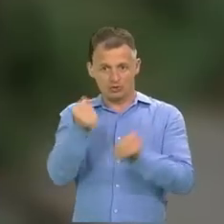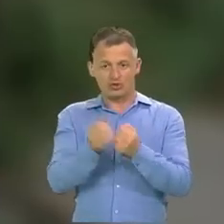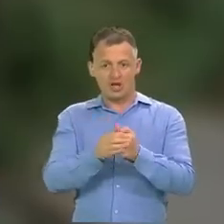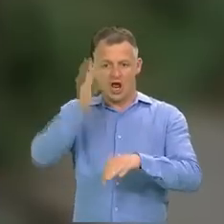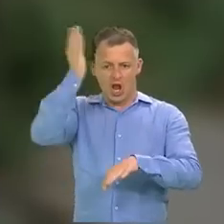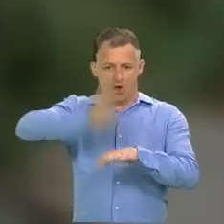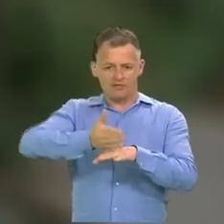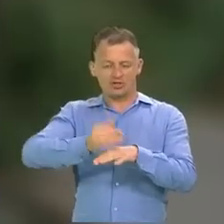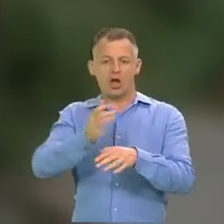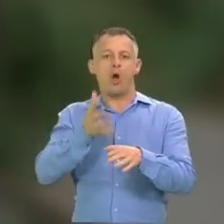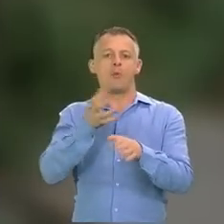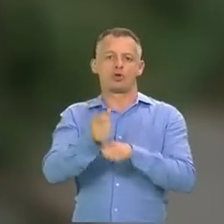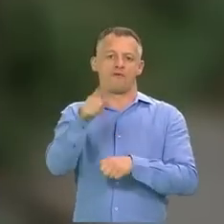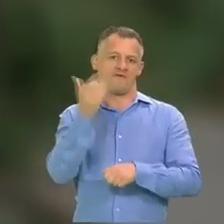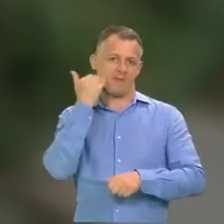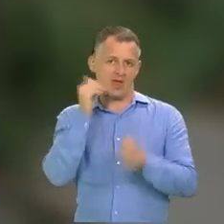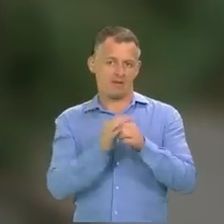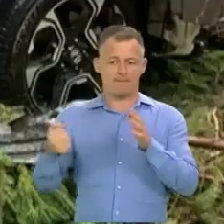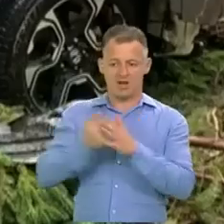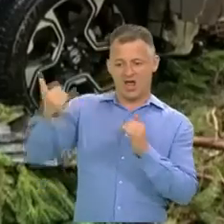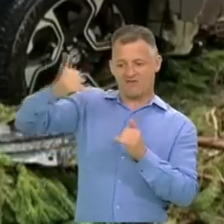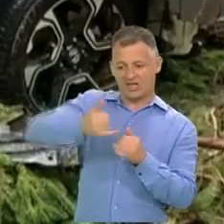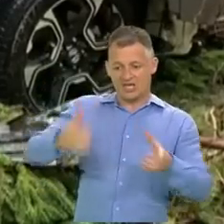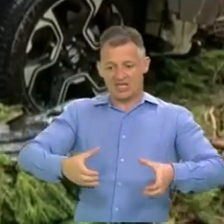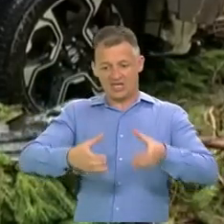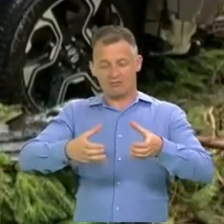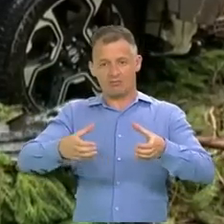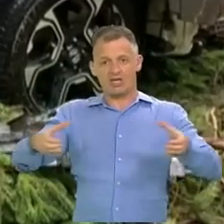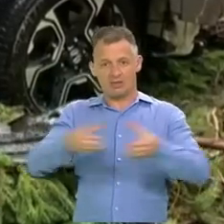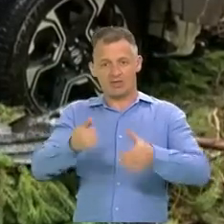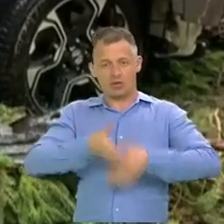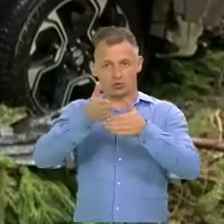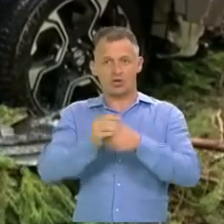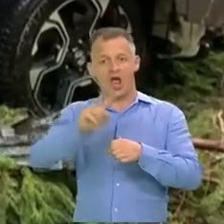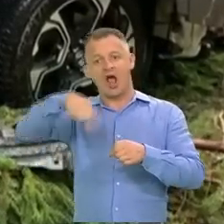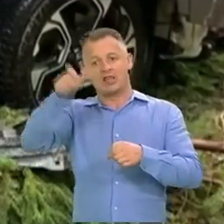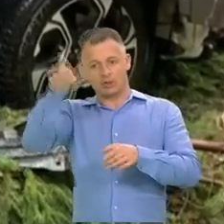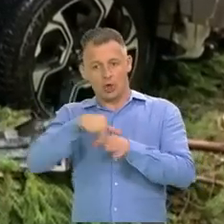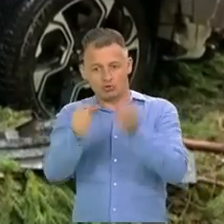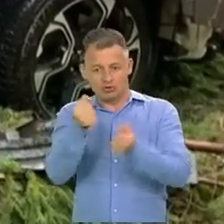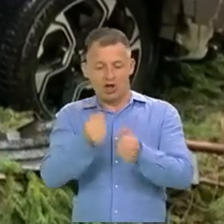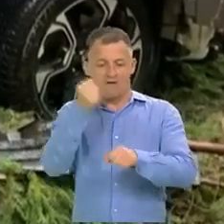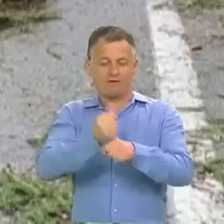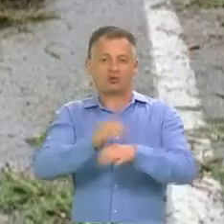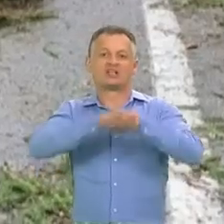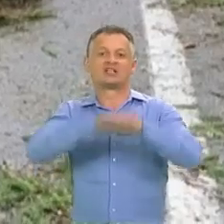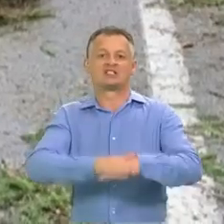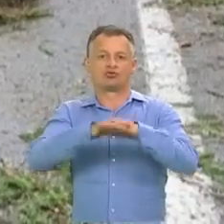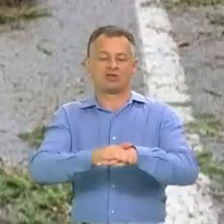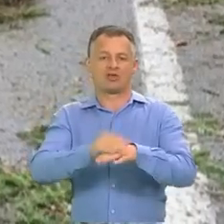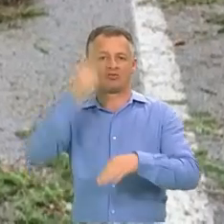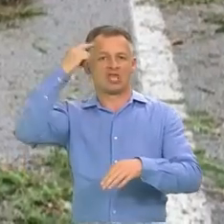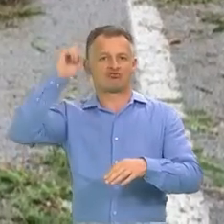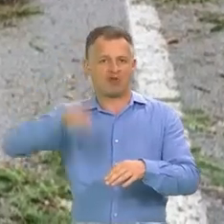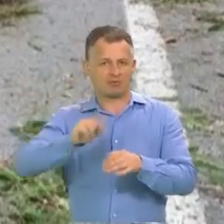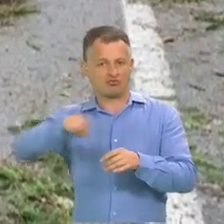care a strivit o femeie. Până la sosirea echipajelor de intervenție, alți șoferi au efectuat manevrele de resuscitare. În zadar însă, celălalt pasager a